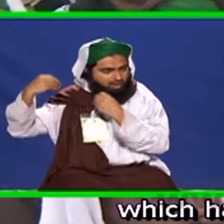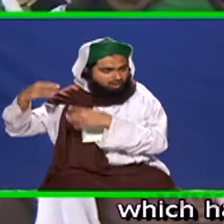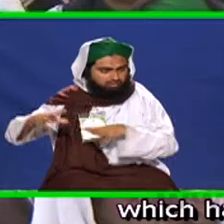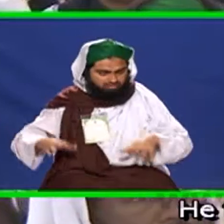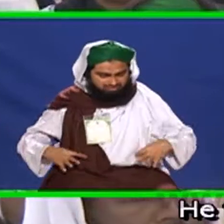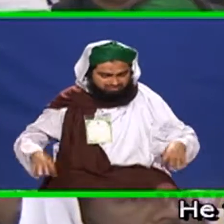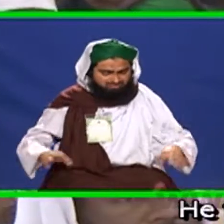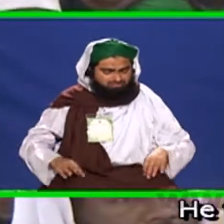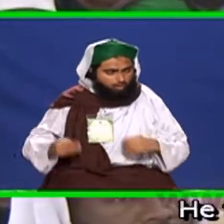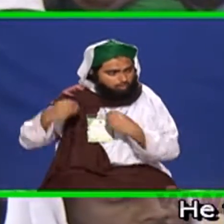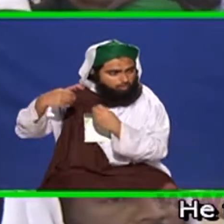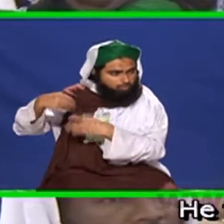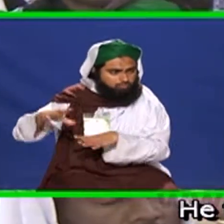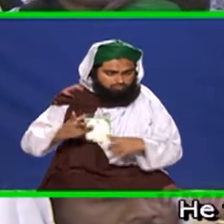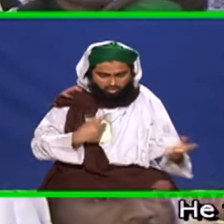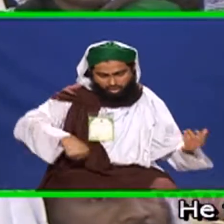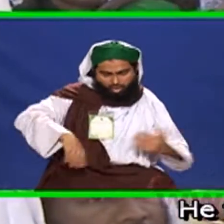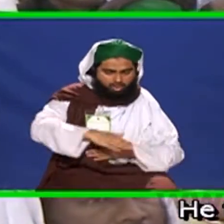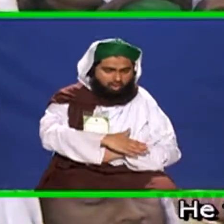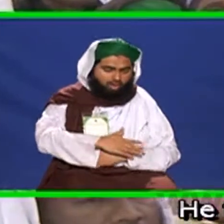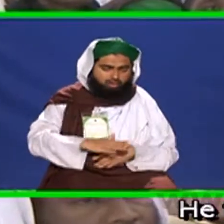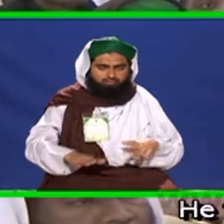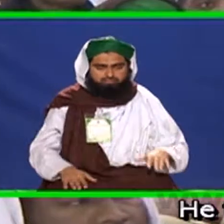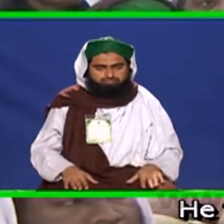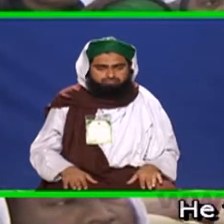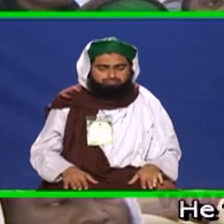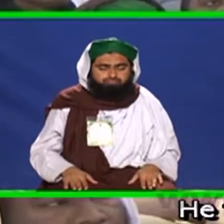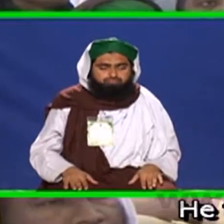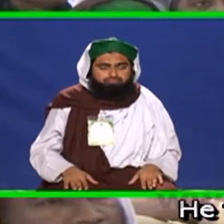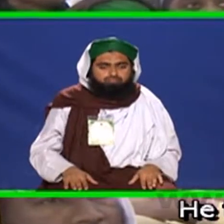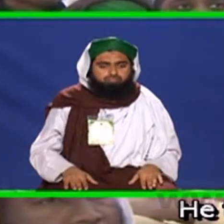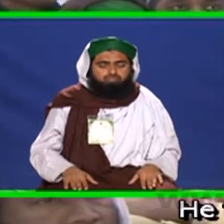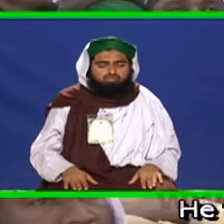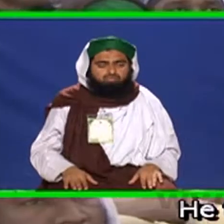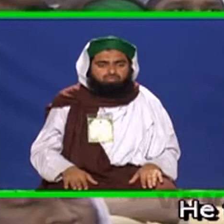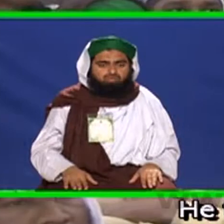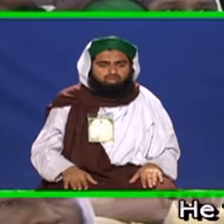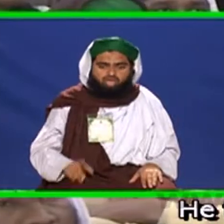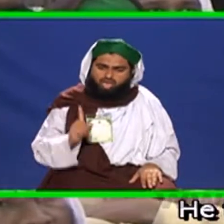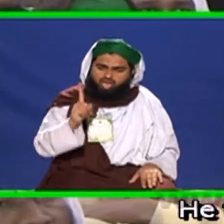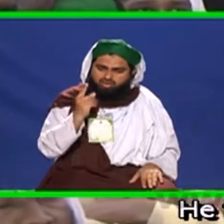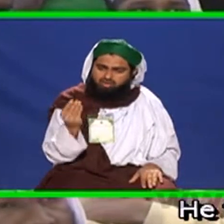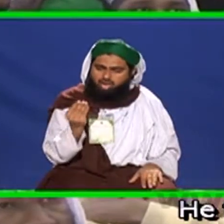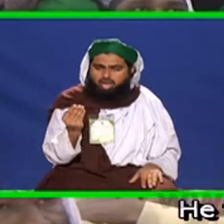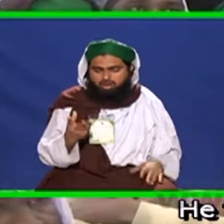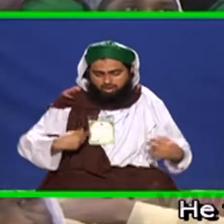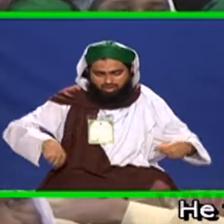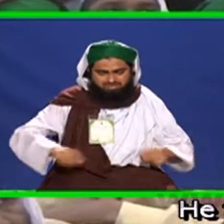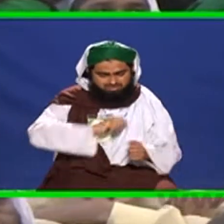گا. اور اس نے لنگوٹ باندھی، وہ بھی خوب دھو دھا کے صاف کر کے جھٹک جھٹک کے ایک لنگوٹ باندھی ایک کپڑے